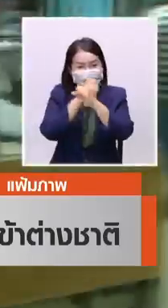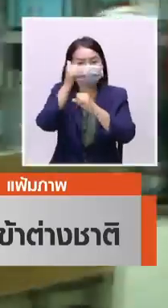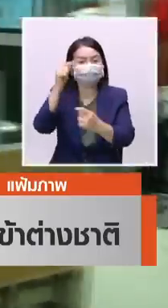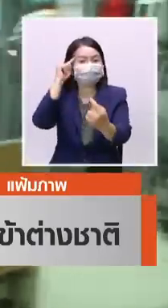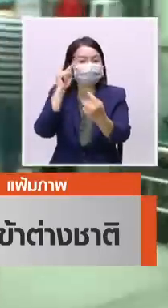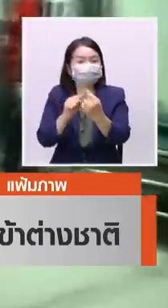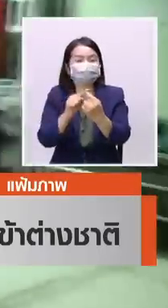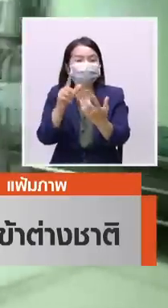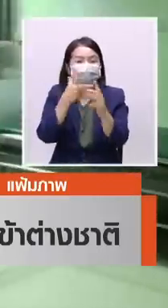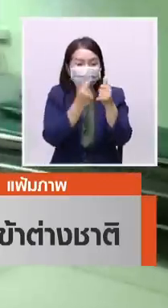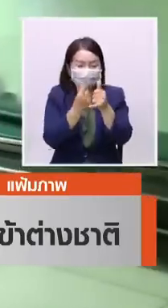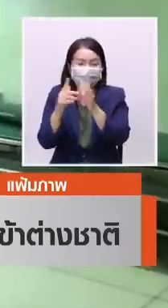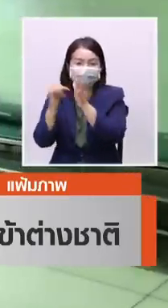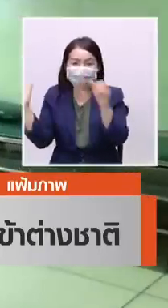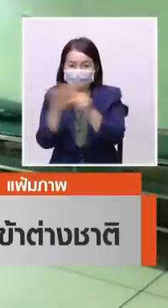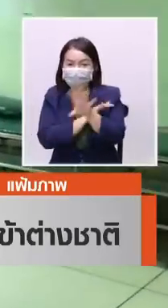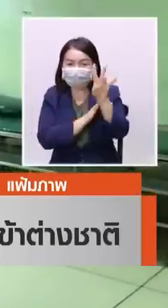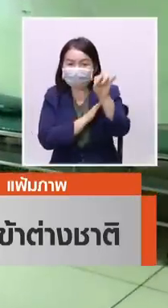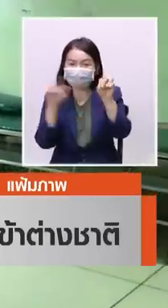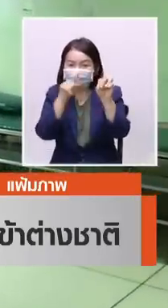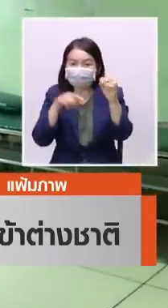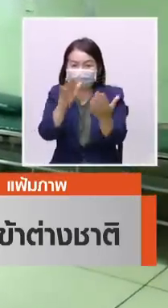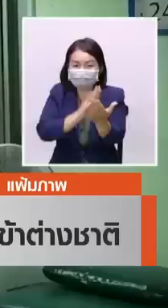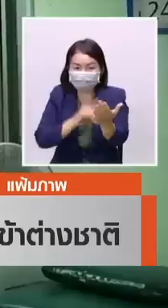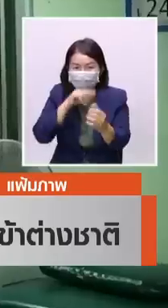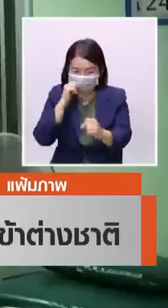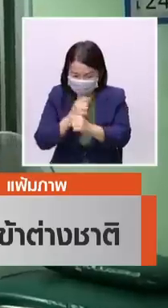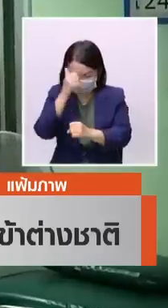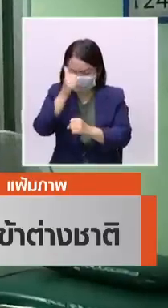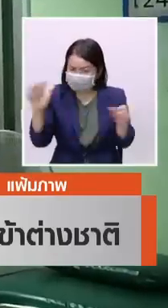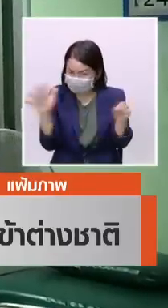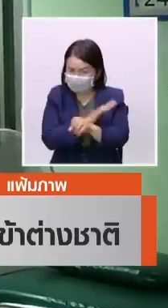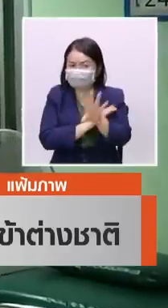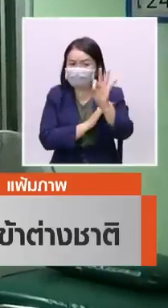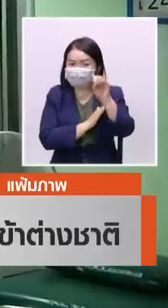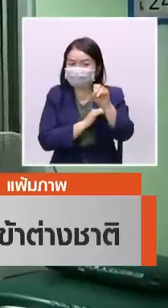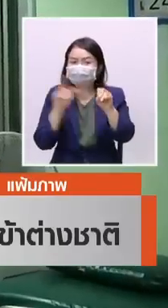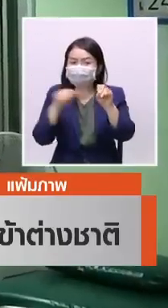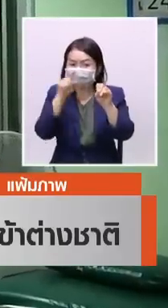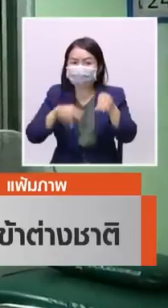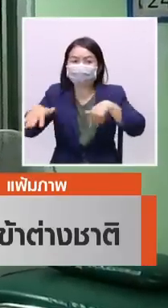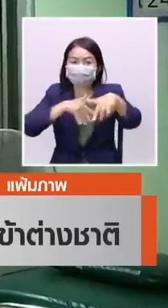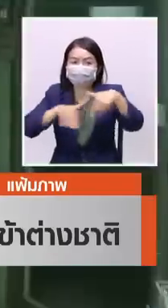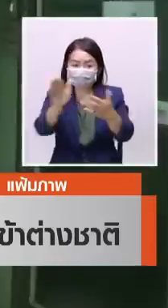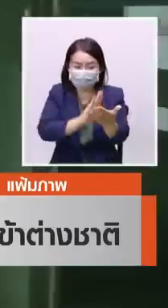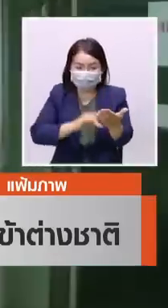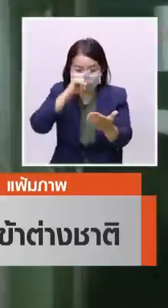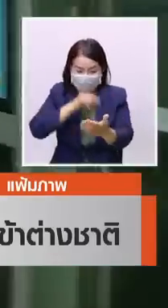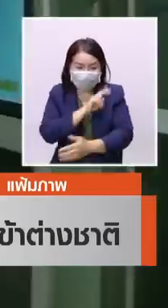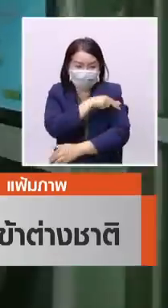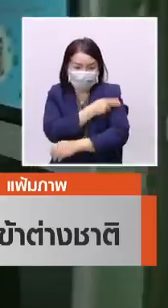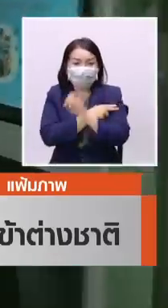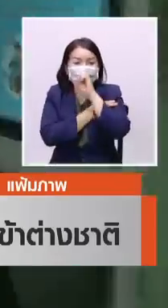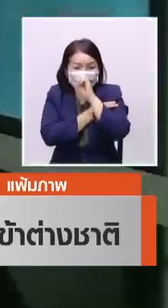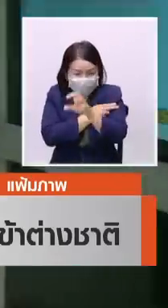เป้าไว้ที่ 70%ถ้าคุณหมอบอกว่าถ้าทำได้เนี่ยถึง 90%ไปเลยนะคะเจอคุณหมอธีระวัฒน์ยังยามด้วยนะคะว่า